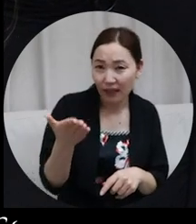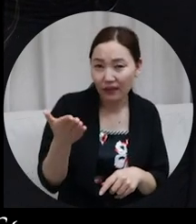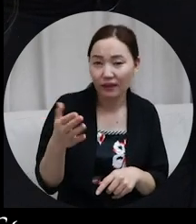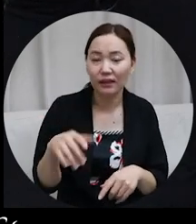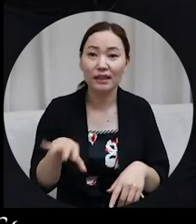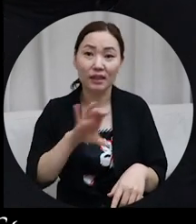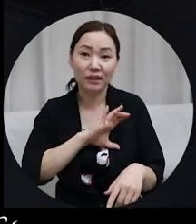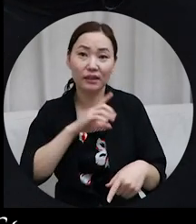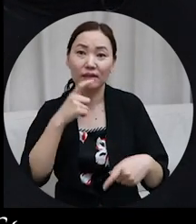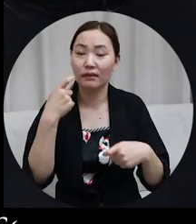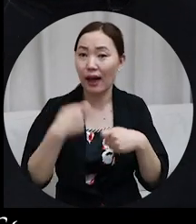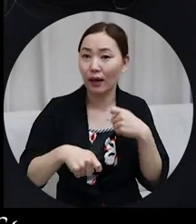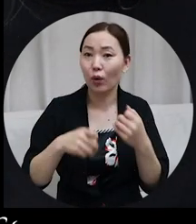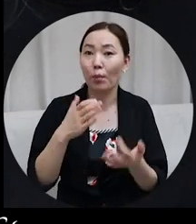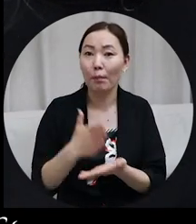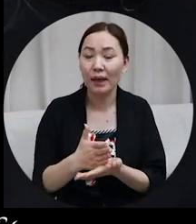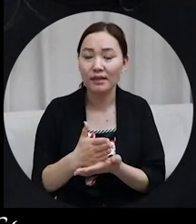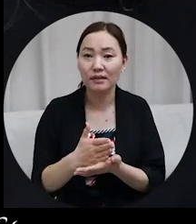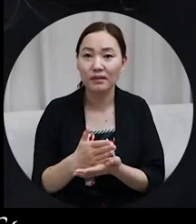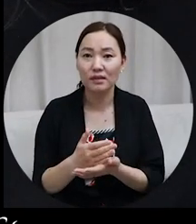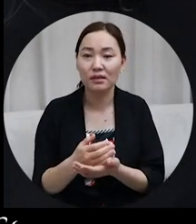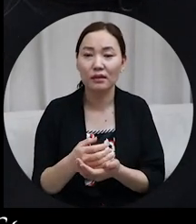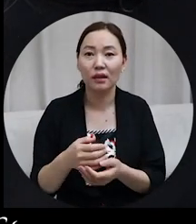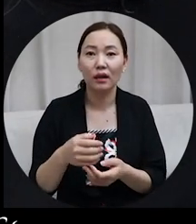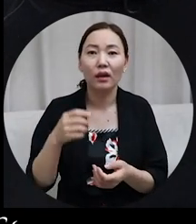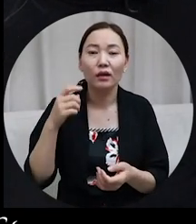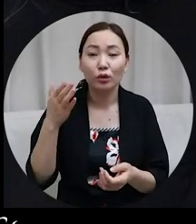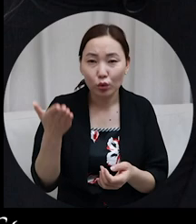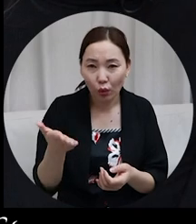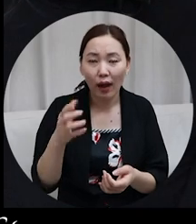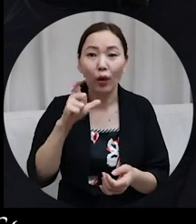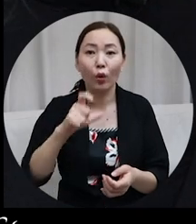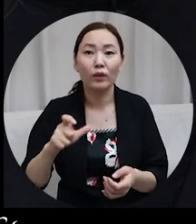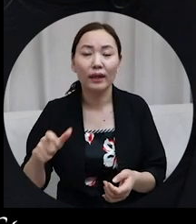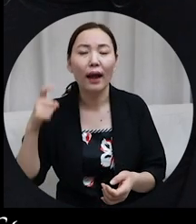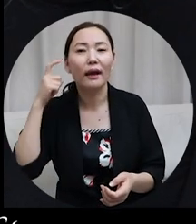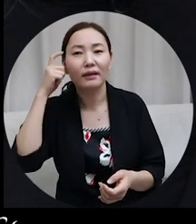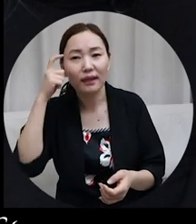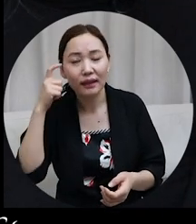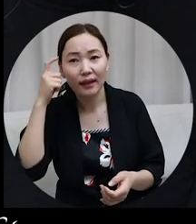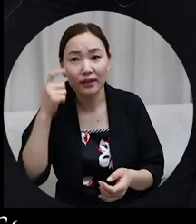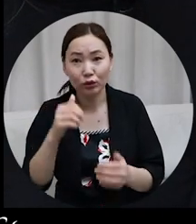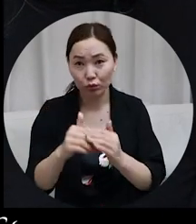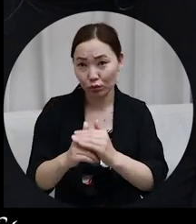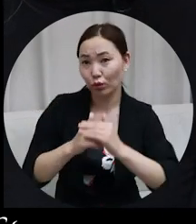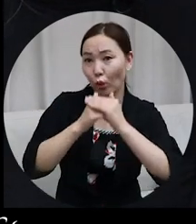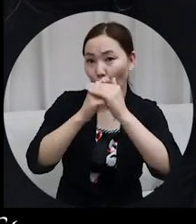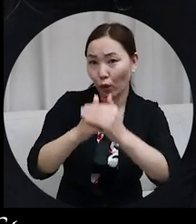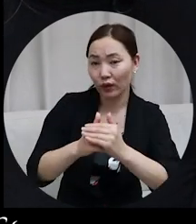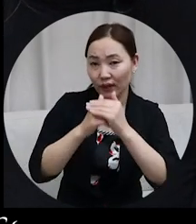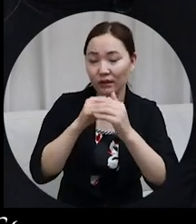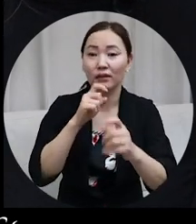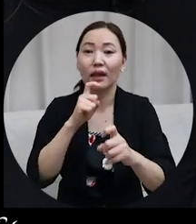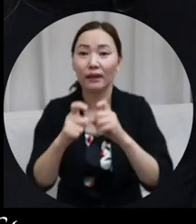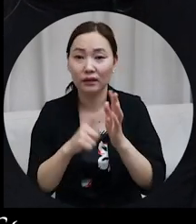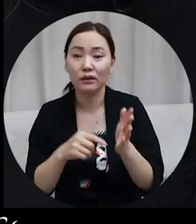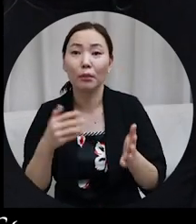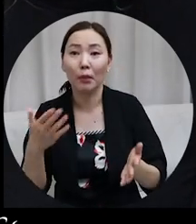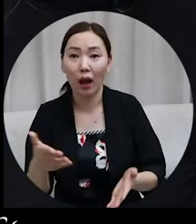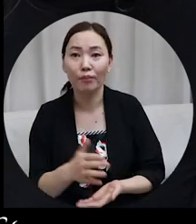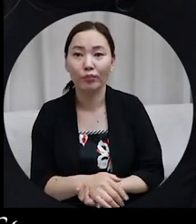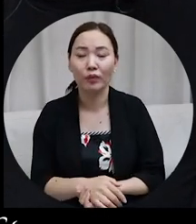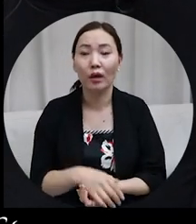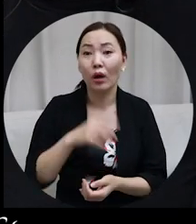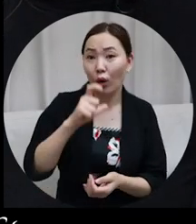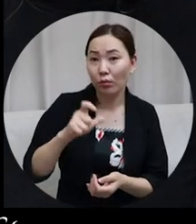таалагдахгүй байсан ч гэсэн тэр хүний үзэл бодлын бас бит үзэл бодлын жоохон хүндэтгээд бити өгөөсөг тий айл хүнд ингээ уурлаа